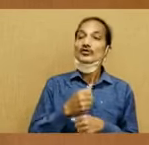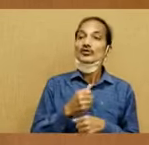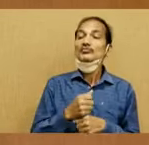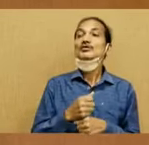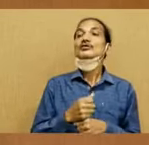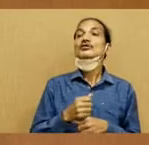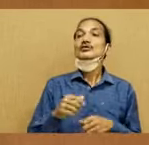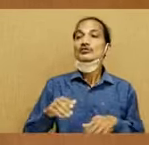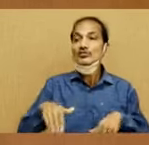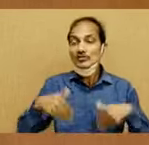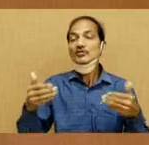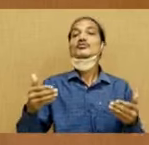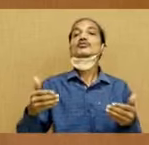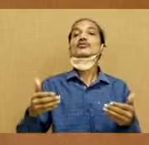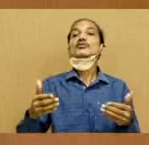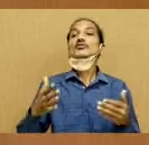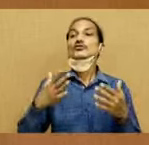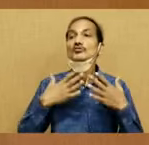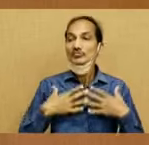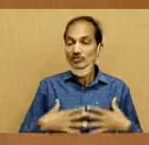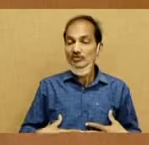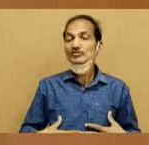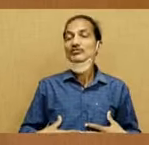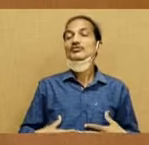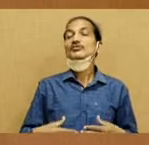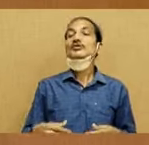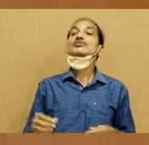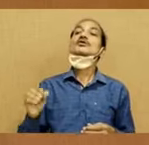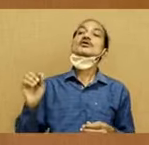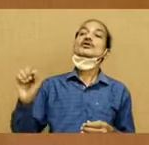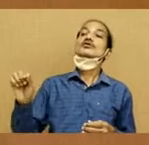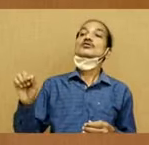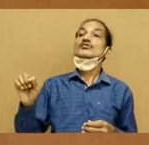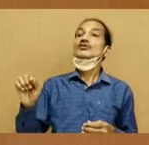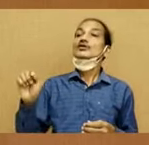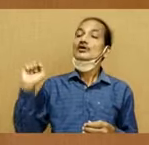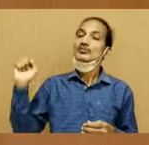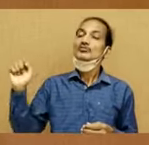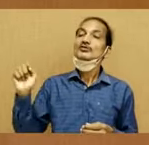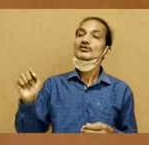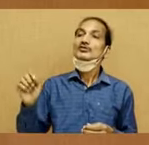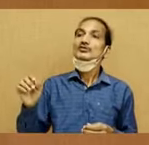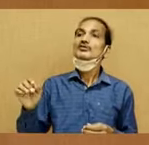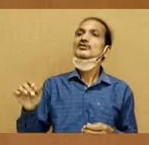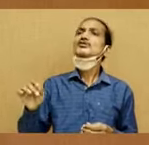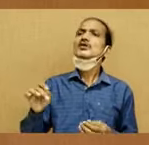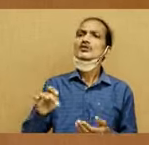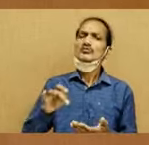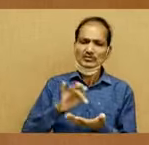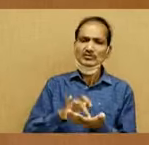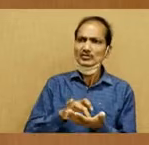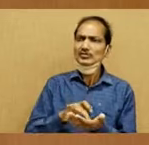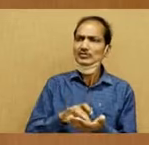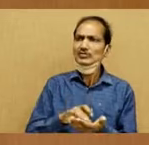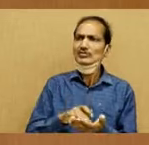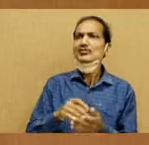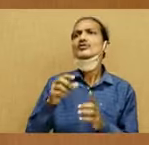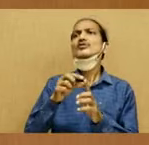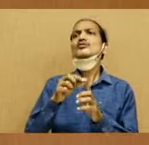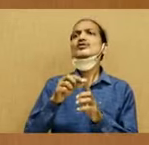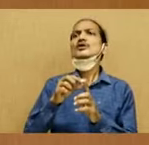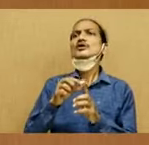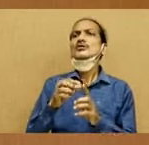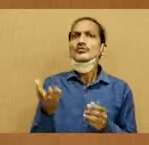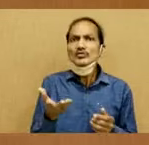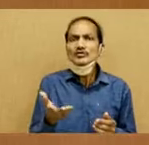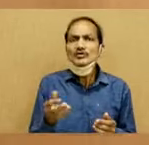ଅବସ୍ଥାରେ ସ୍ୱାସ୍ଥ୍ୟ ସେବା ପାଇଁ ବ୍ୟବହାର କରାଯିବା ନେଇ କିଛି ନିର୍ଦ୍ଦିଷ୍ଟ ଯୋଜନା ହୋଇଛି କି? ଉଦାହରଣ ବଲାଙ୍ଗୀରର କିସ୍